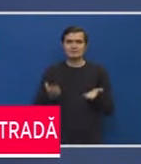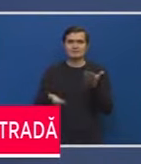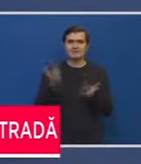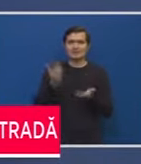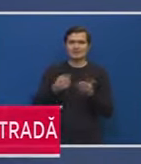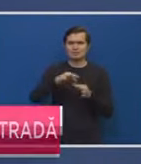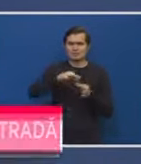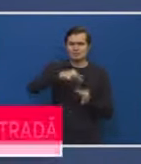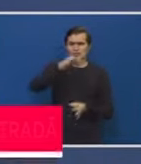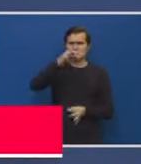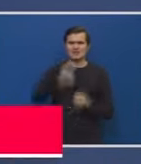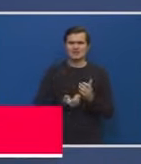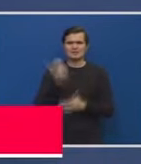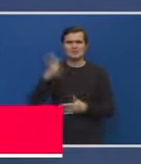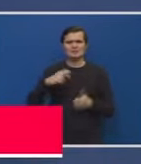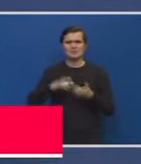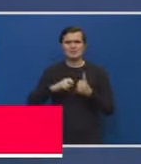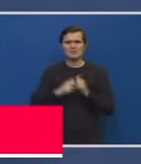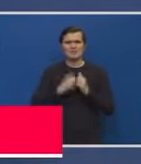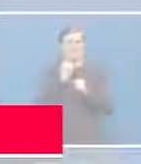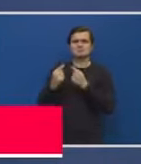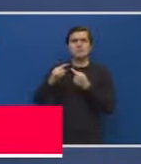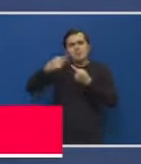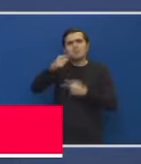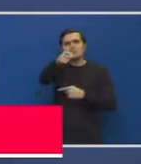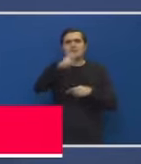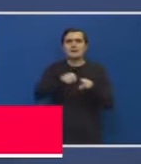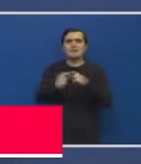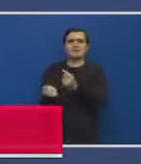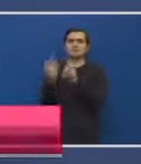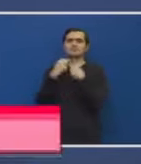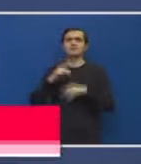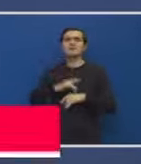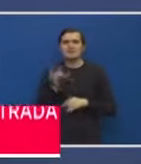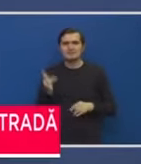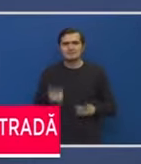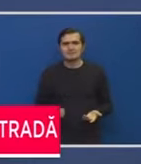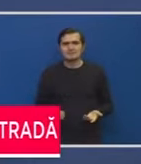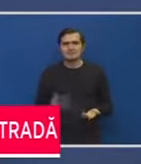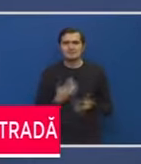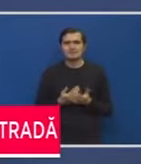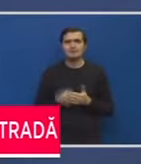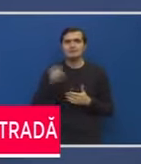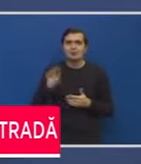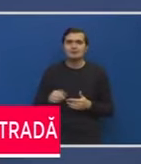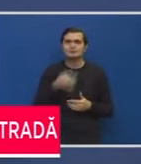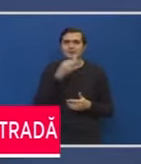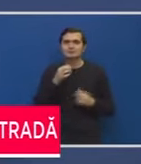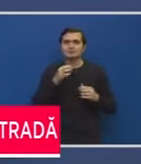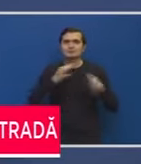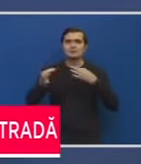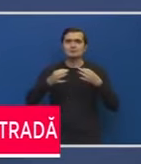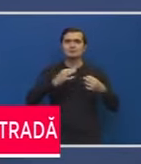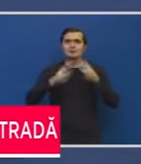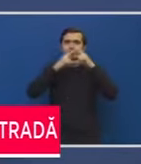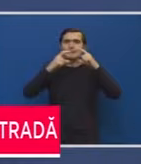problema ei este că este extrem de contagioasă. Din cauza asta, această măsură de port al măștii